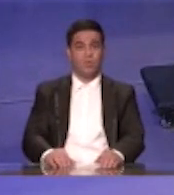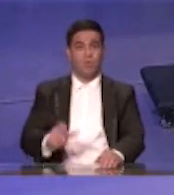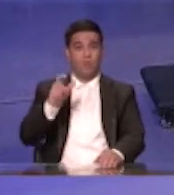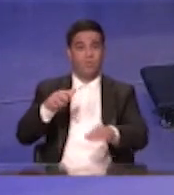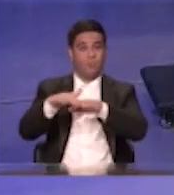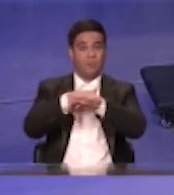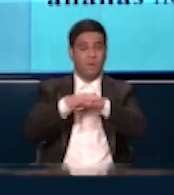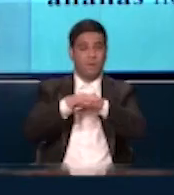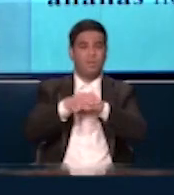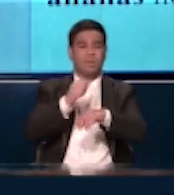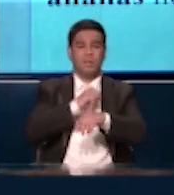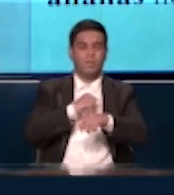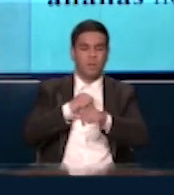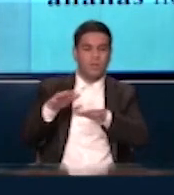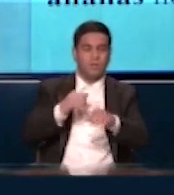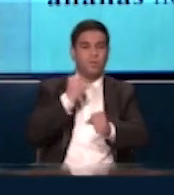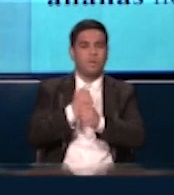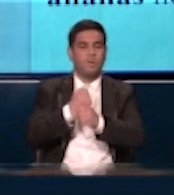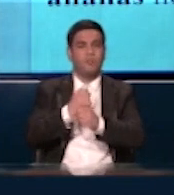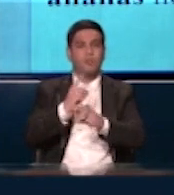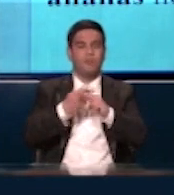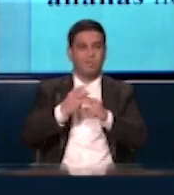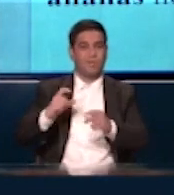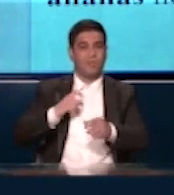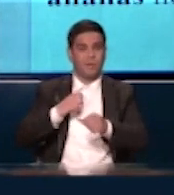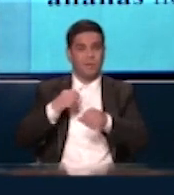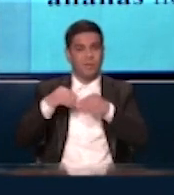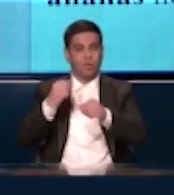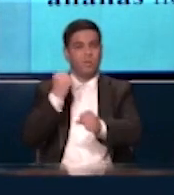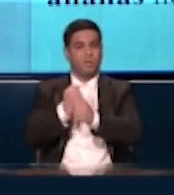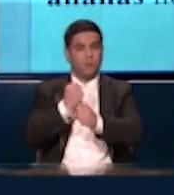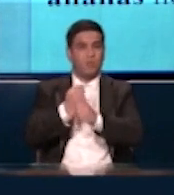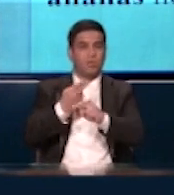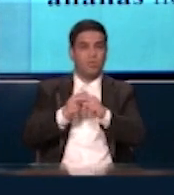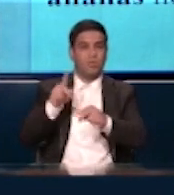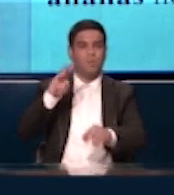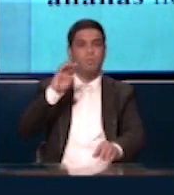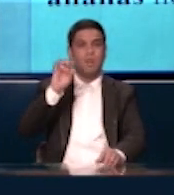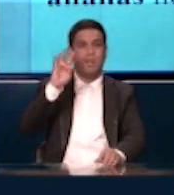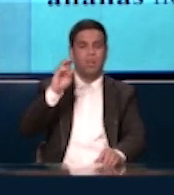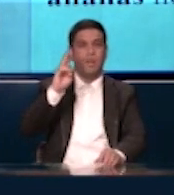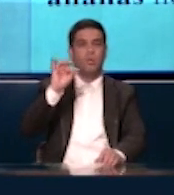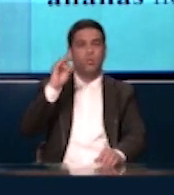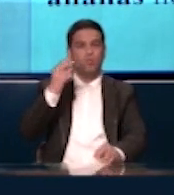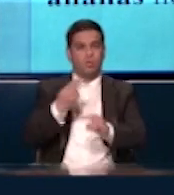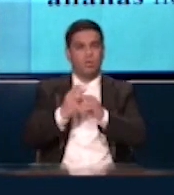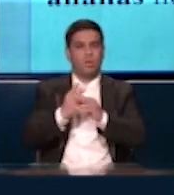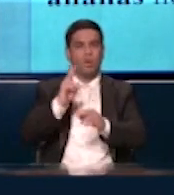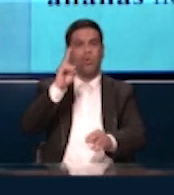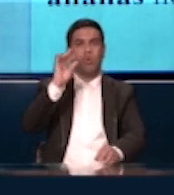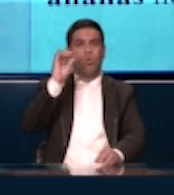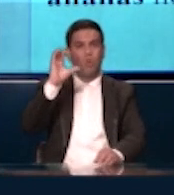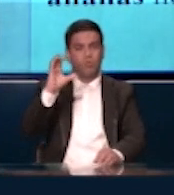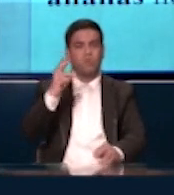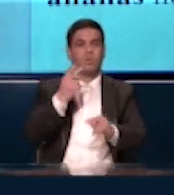Aholining asosiy faoliyat sohasi qishloq xo'jaligi hisoblanadi. Unda eksportbop monokultura ekinlari yetishtirish, kokos